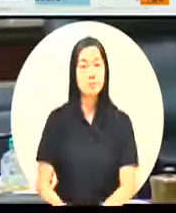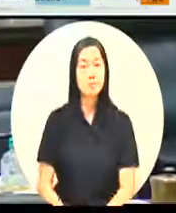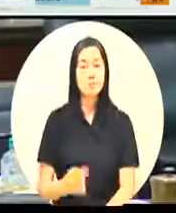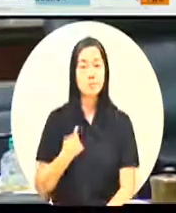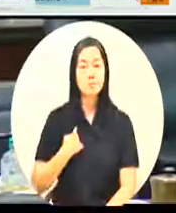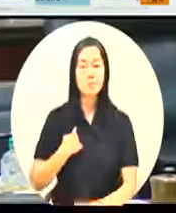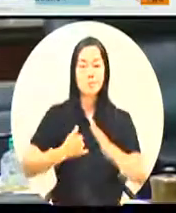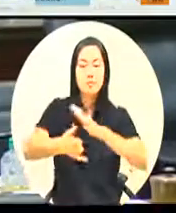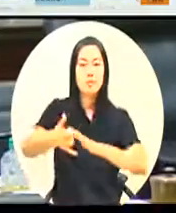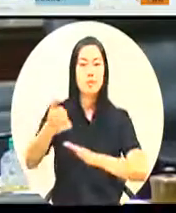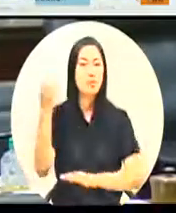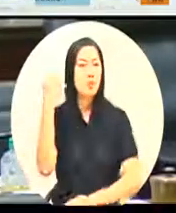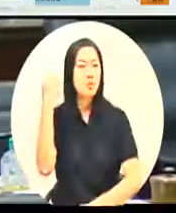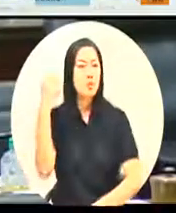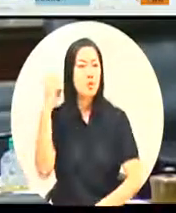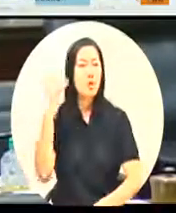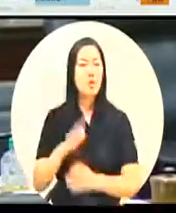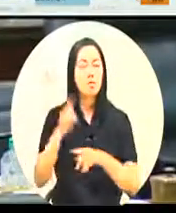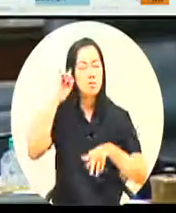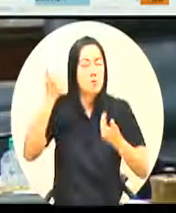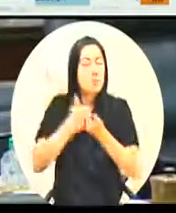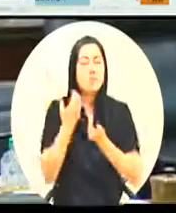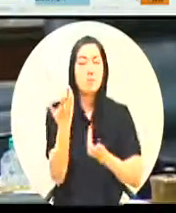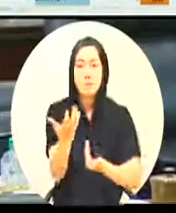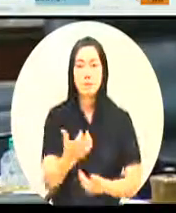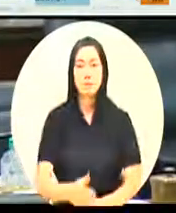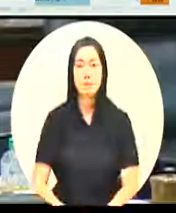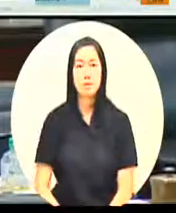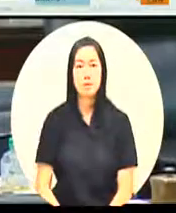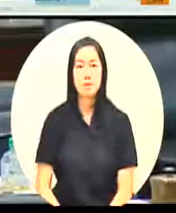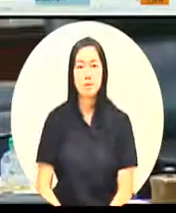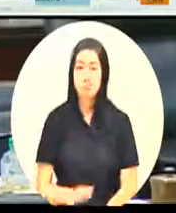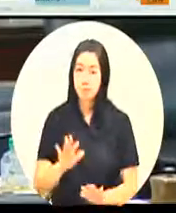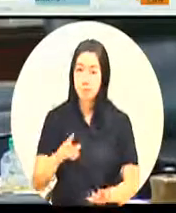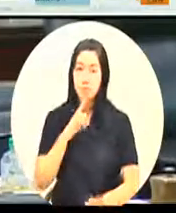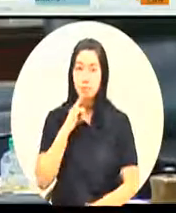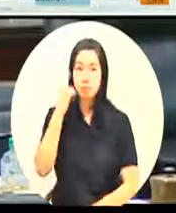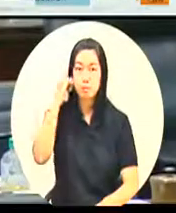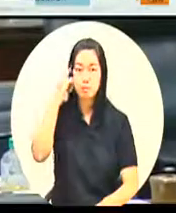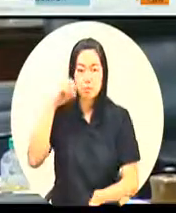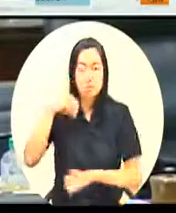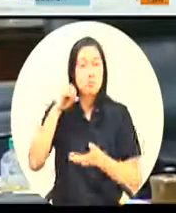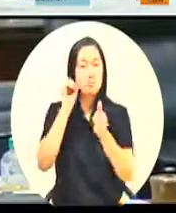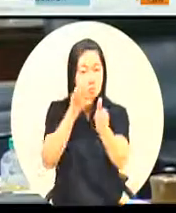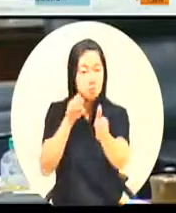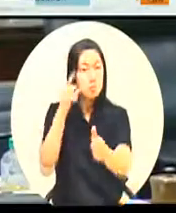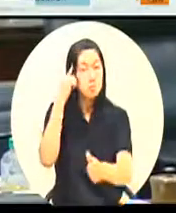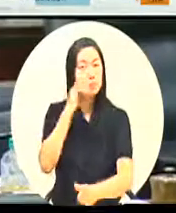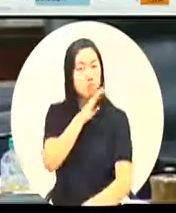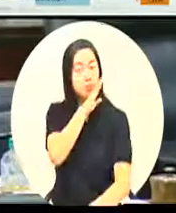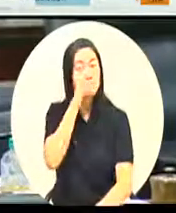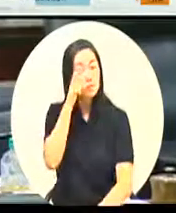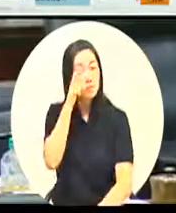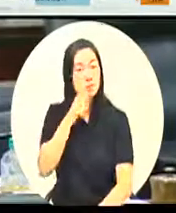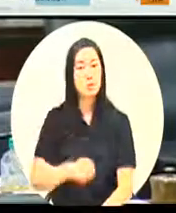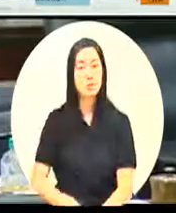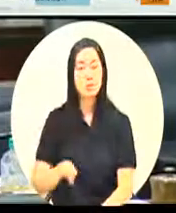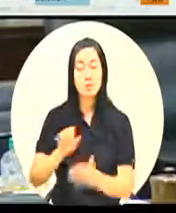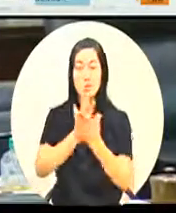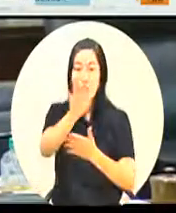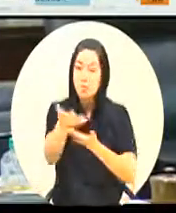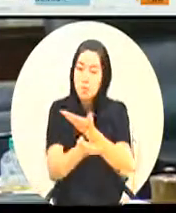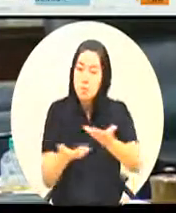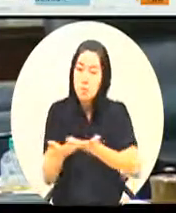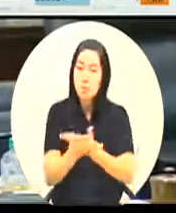听到反对的声音比较多。这部分也是要提供给在座的官员做参考。那未来沟通我们要如何进